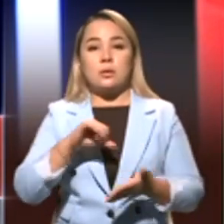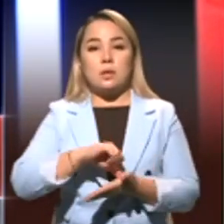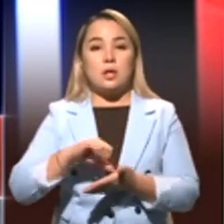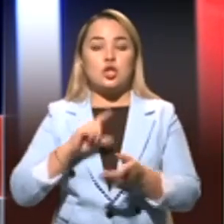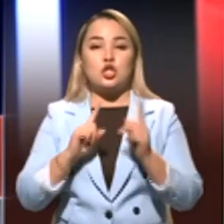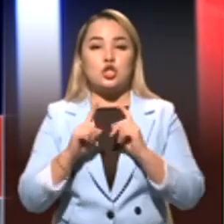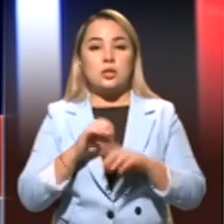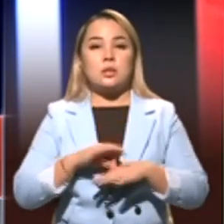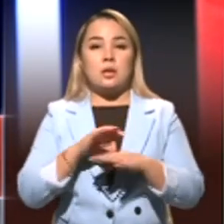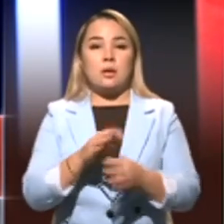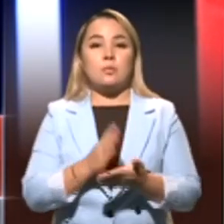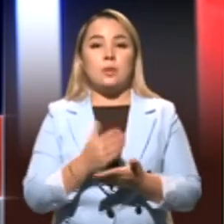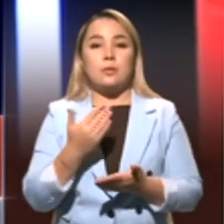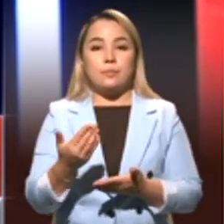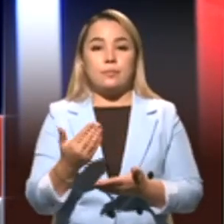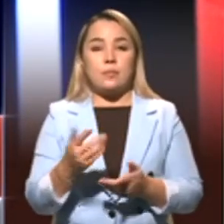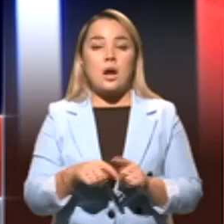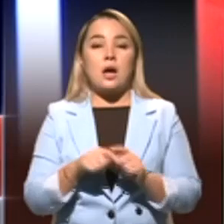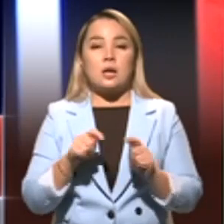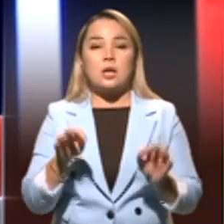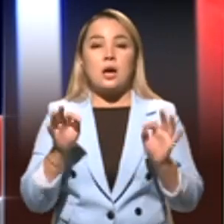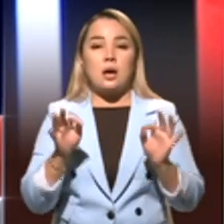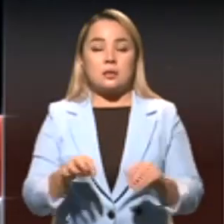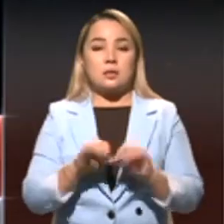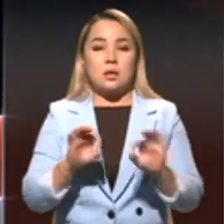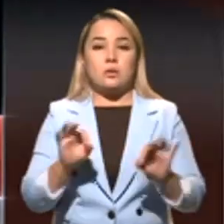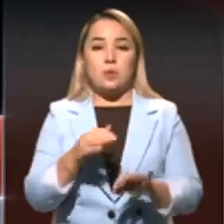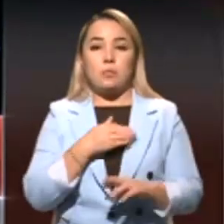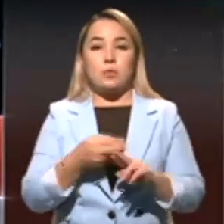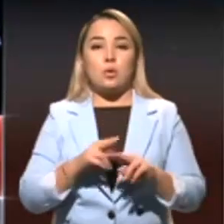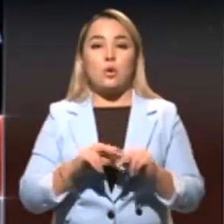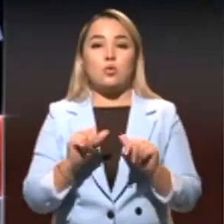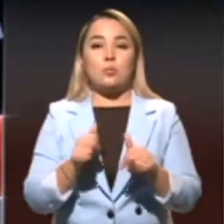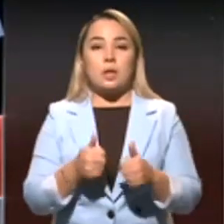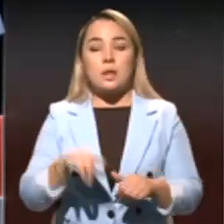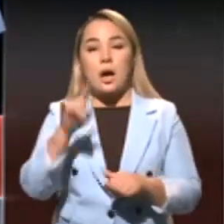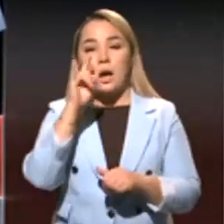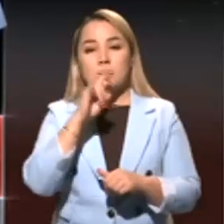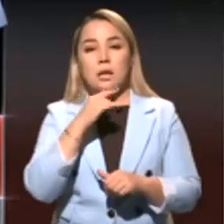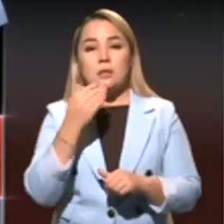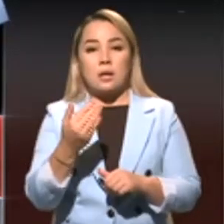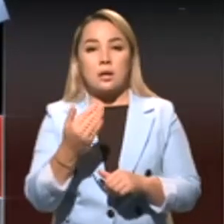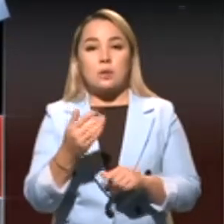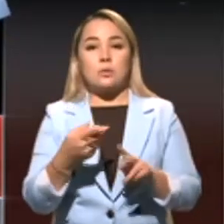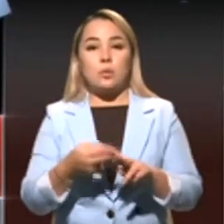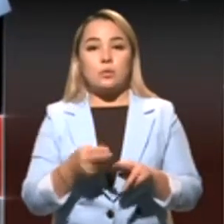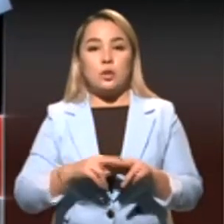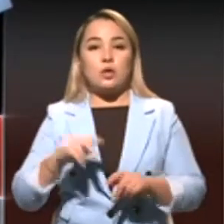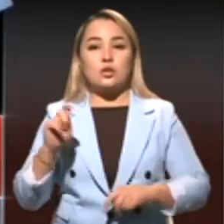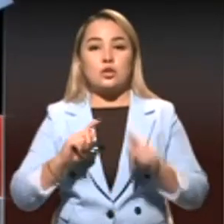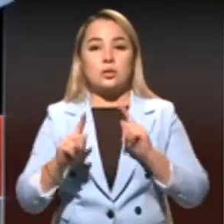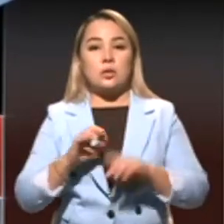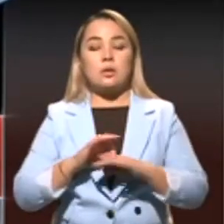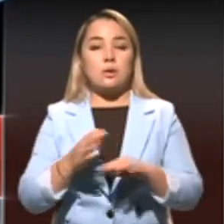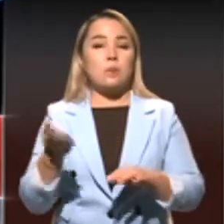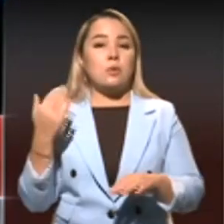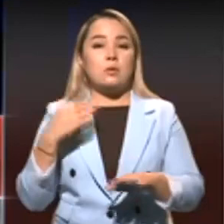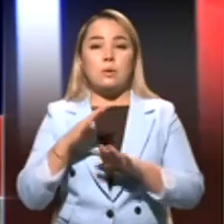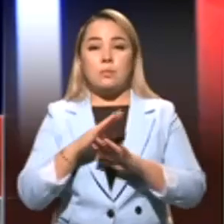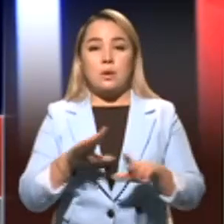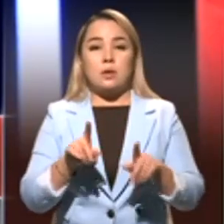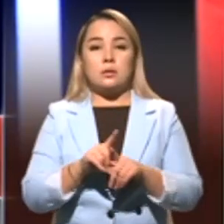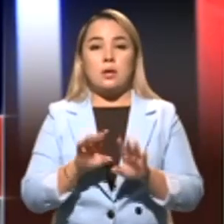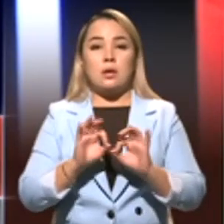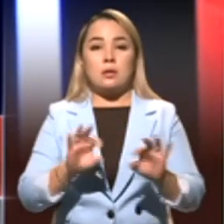жиында. Ашығын, әділдігін айтайық, бұны ұйымдастырған Қазақстан, бұндай жиын осыған дейін болмаған,